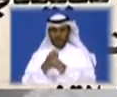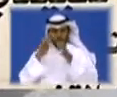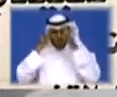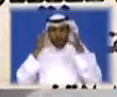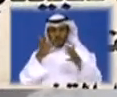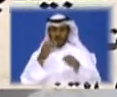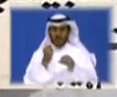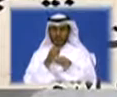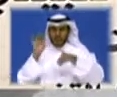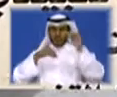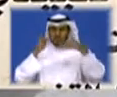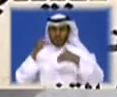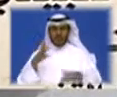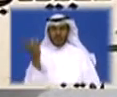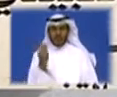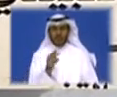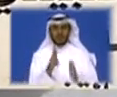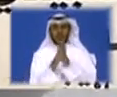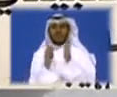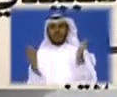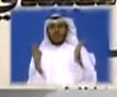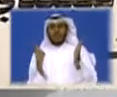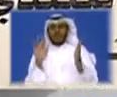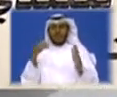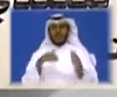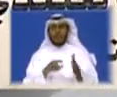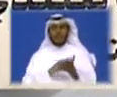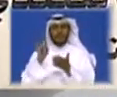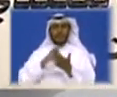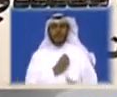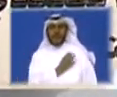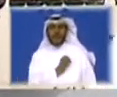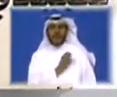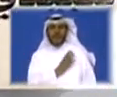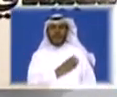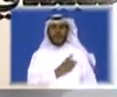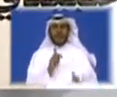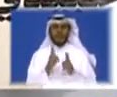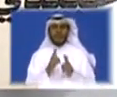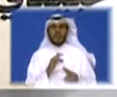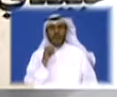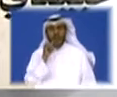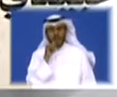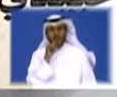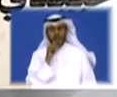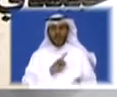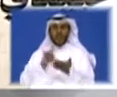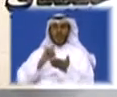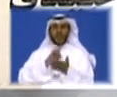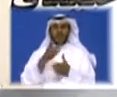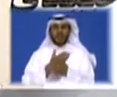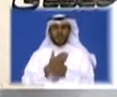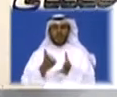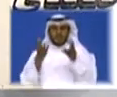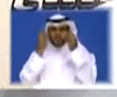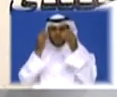وعندنا ابتعاثات ما يقارب 17 تقريبا ابتعاث يمكن إلى كندا وأمريكا وبريطانيا لحصولهم على درجات العليا